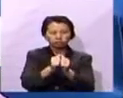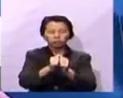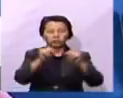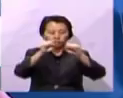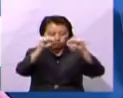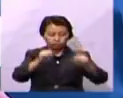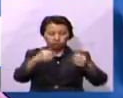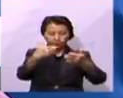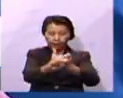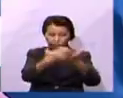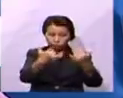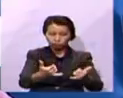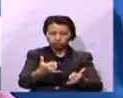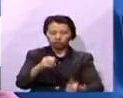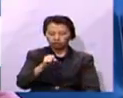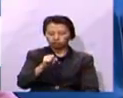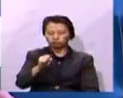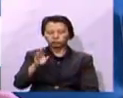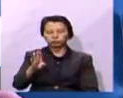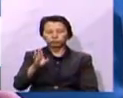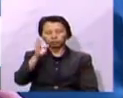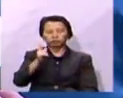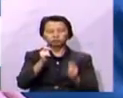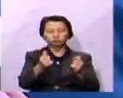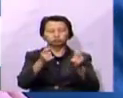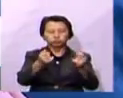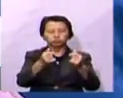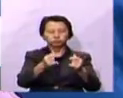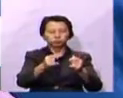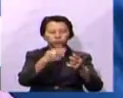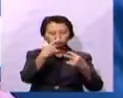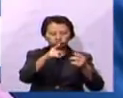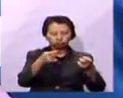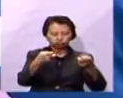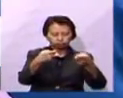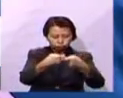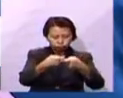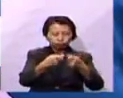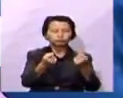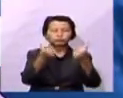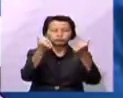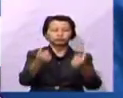ni, SSB akan dapat mempercepatkan pemulihan bekalan.